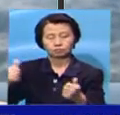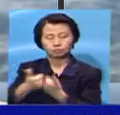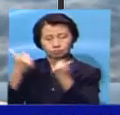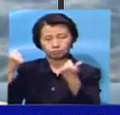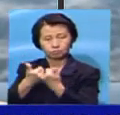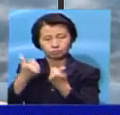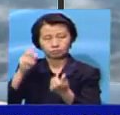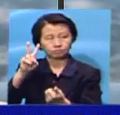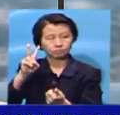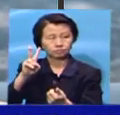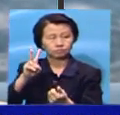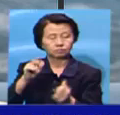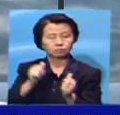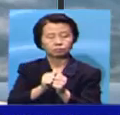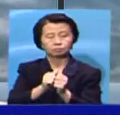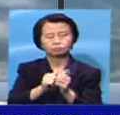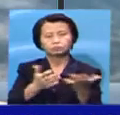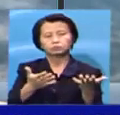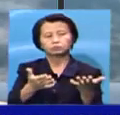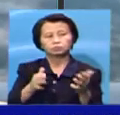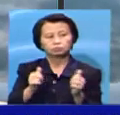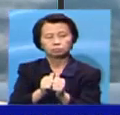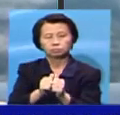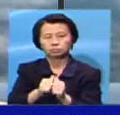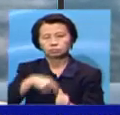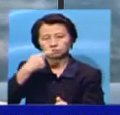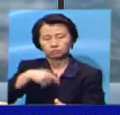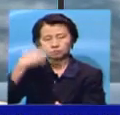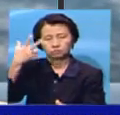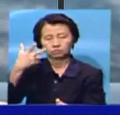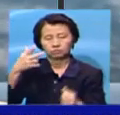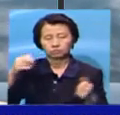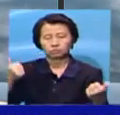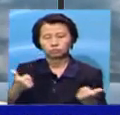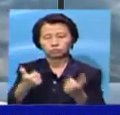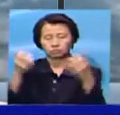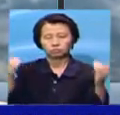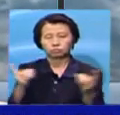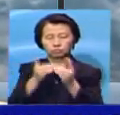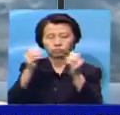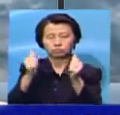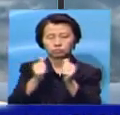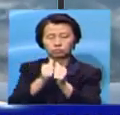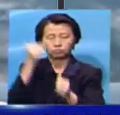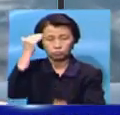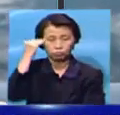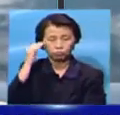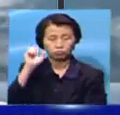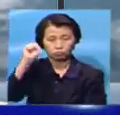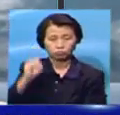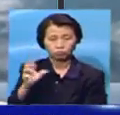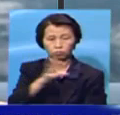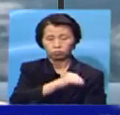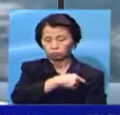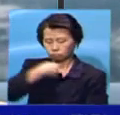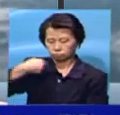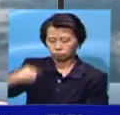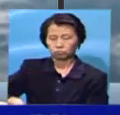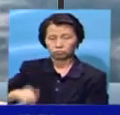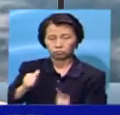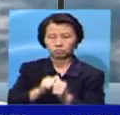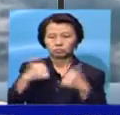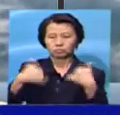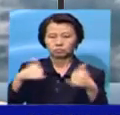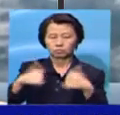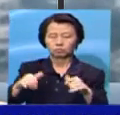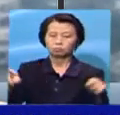dan englandkan dua pertemuan terakhir bertemu Korea Selatan dan China perlu beraksi